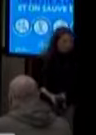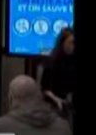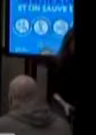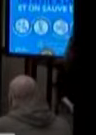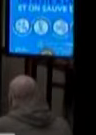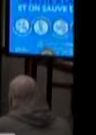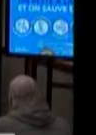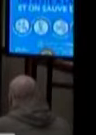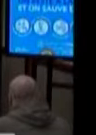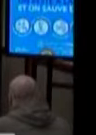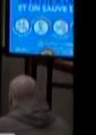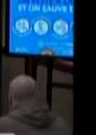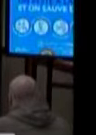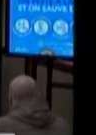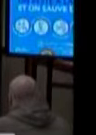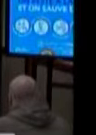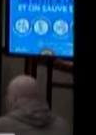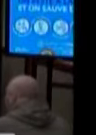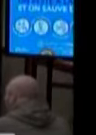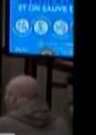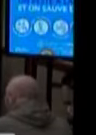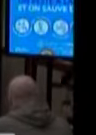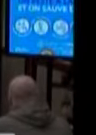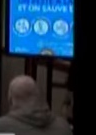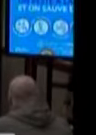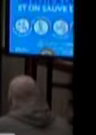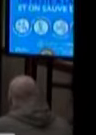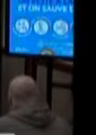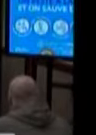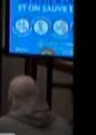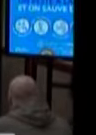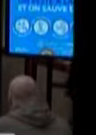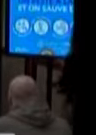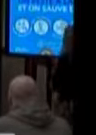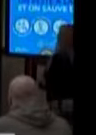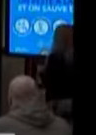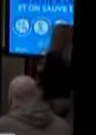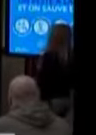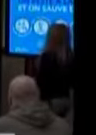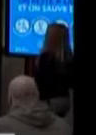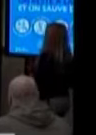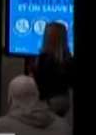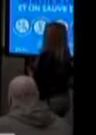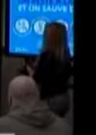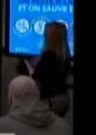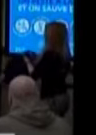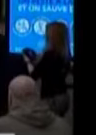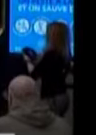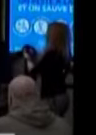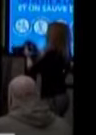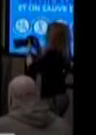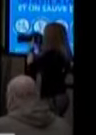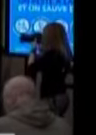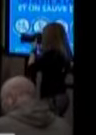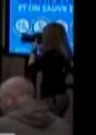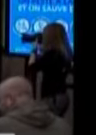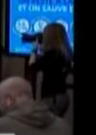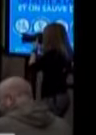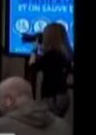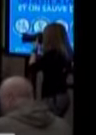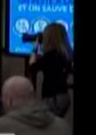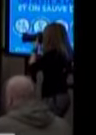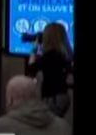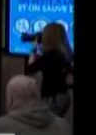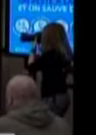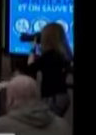ou qui n'ont pas été déployées dans le réseau, notamment dans les CHSLD? Oui, nous avons pu, ceux qui étaient avec nous plus tôt, à 11 heures,